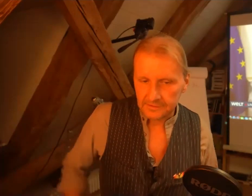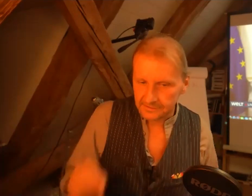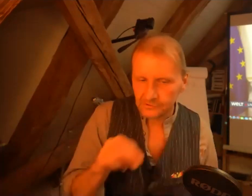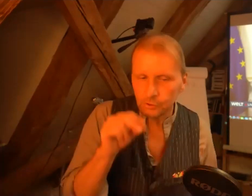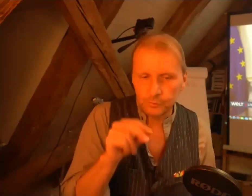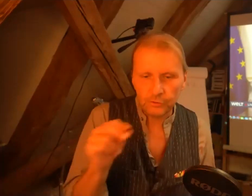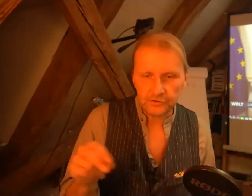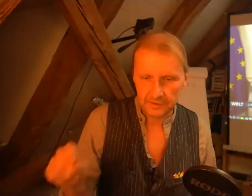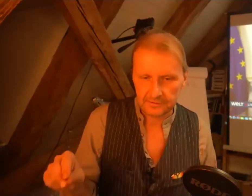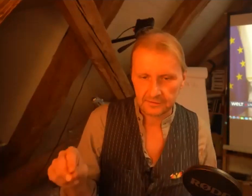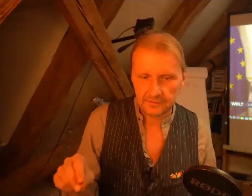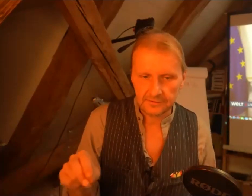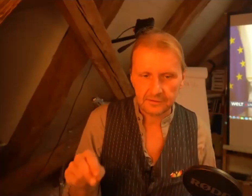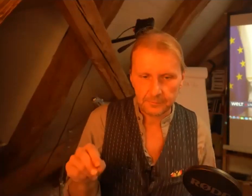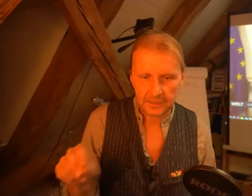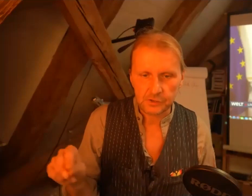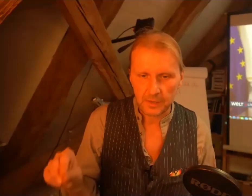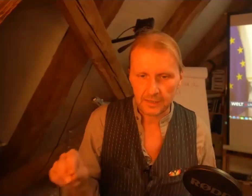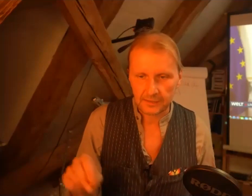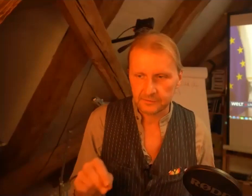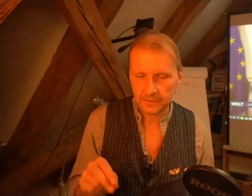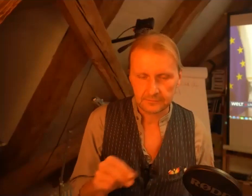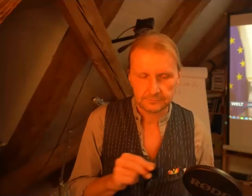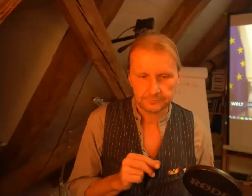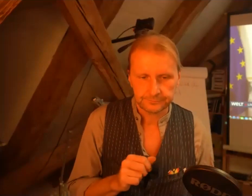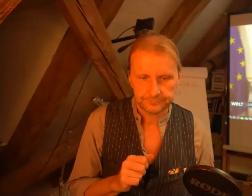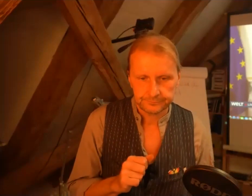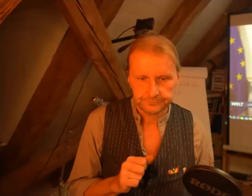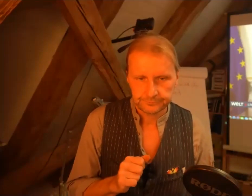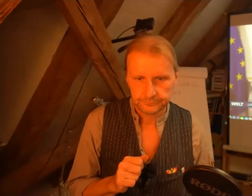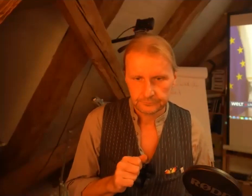Also das ist eine Hypnosetechnik, diese Gebärdensprache einzublenden.